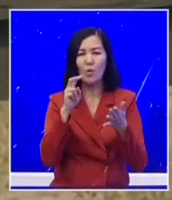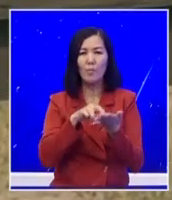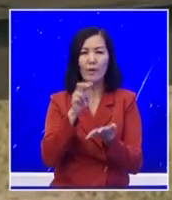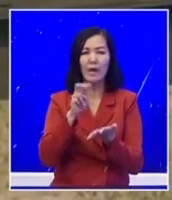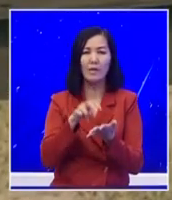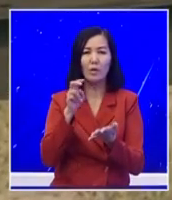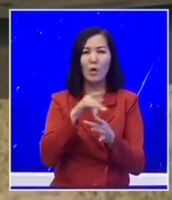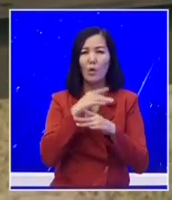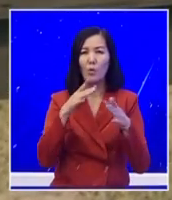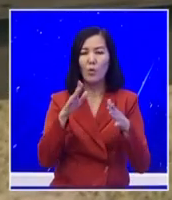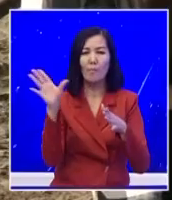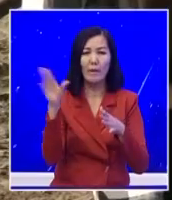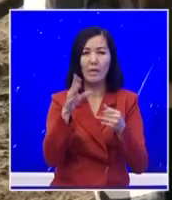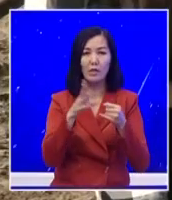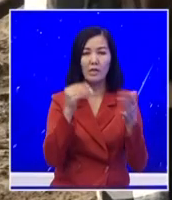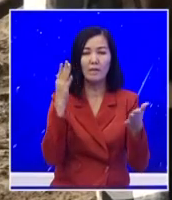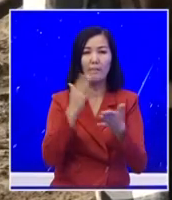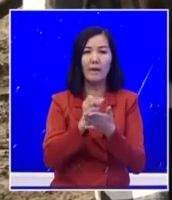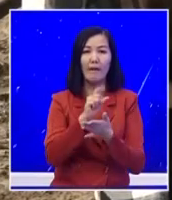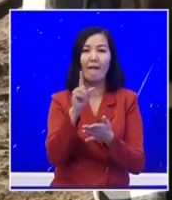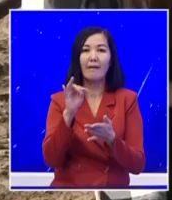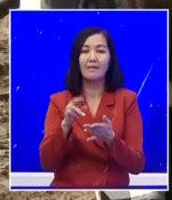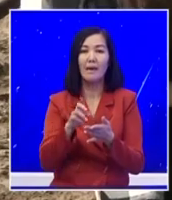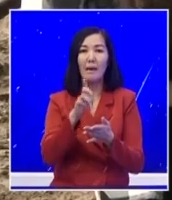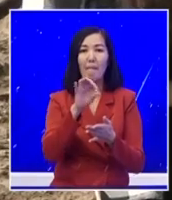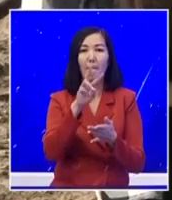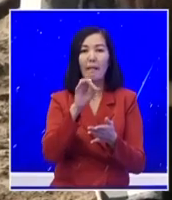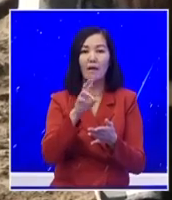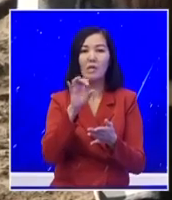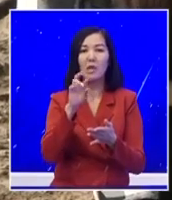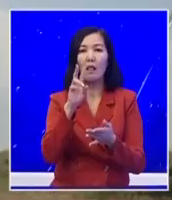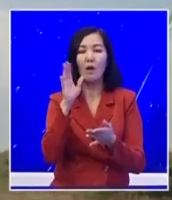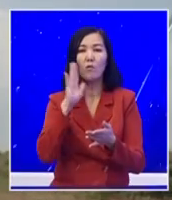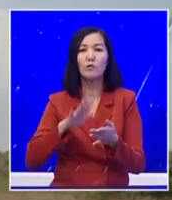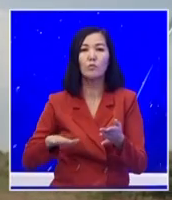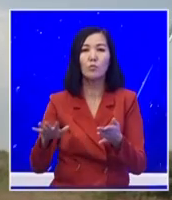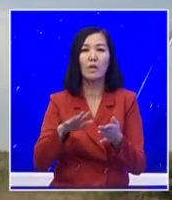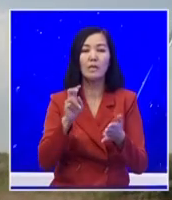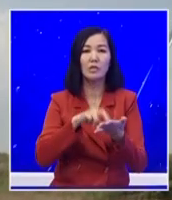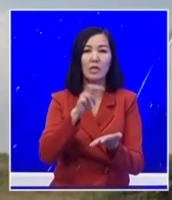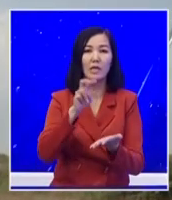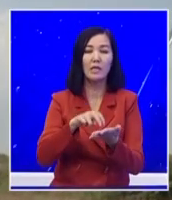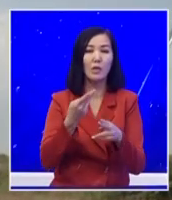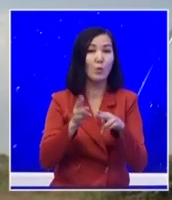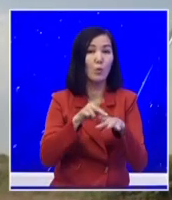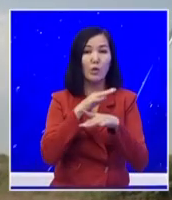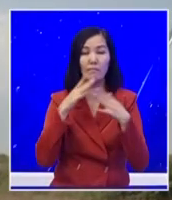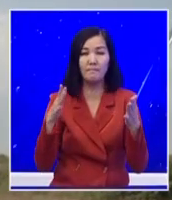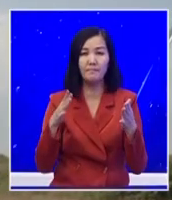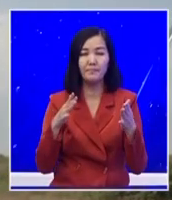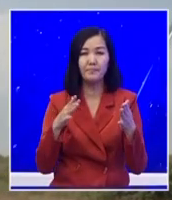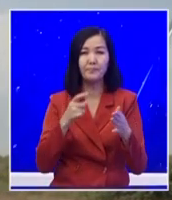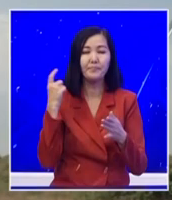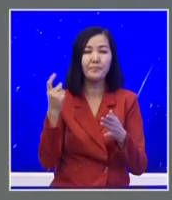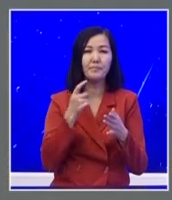барлық аудандарда кезесет. Ал азиялық көбіне Балқаш, Алакөл, су айдындарында топтасқан. Ағымдағы жылы жоспарланған